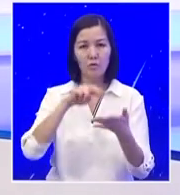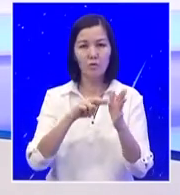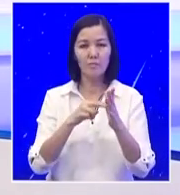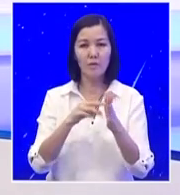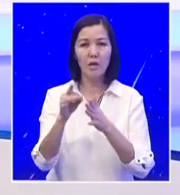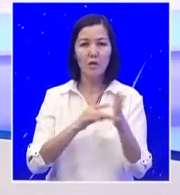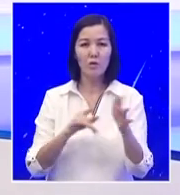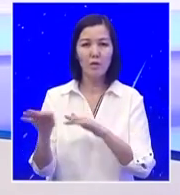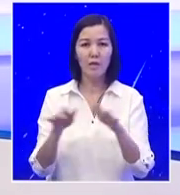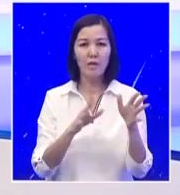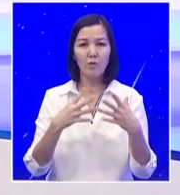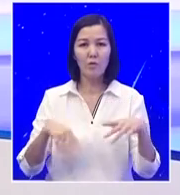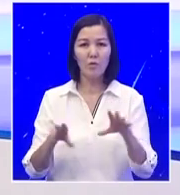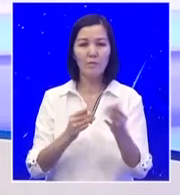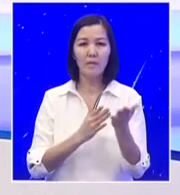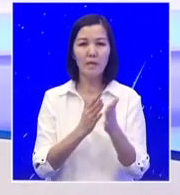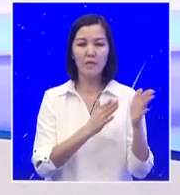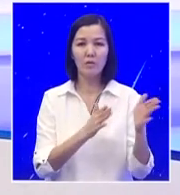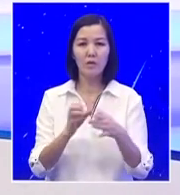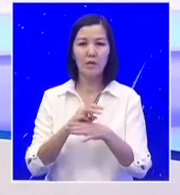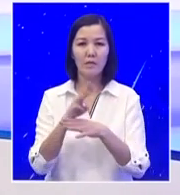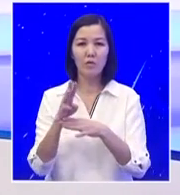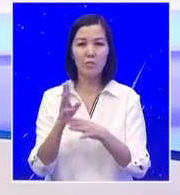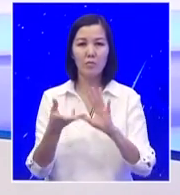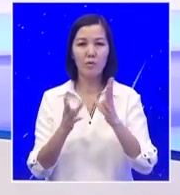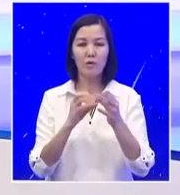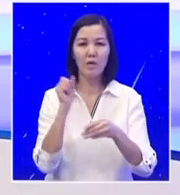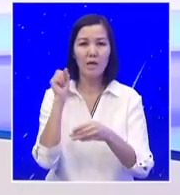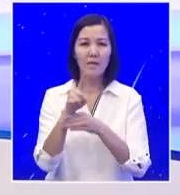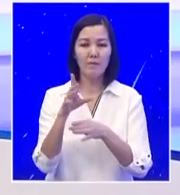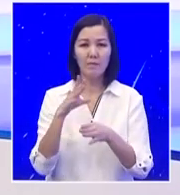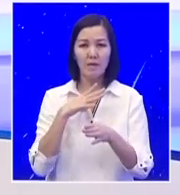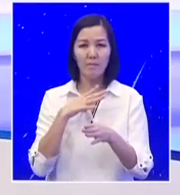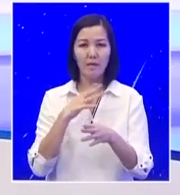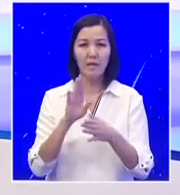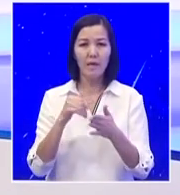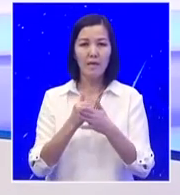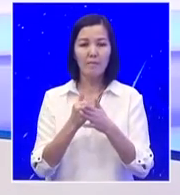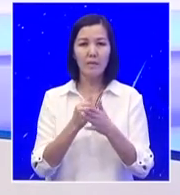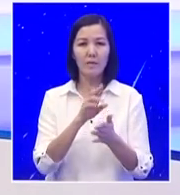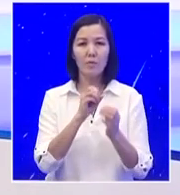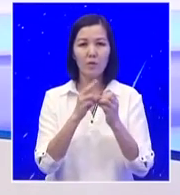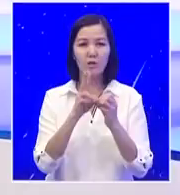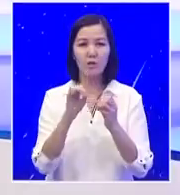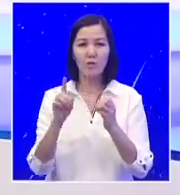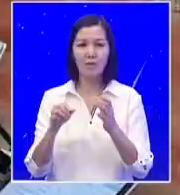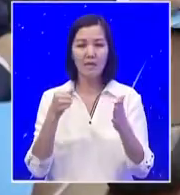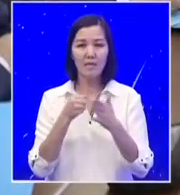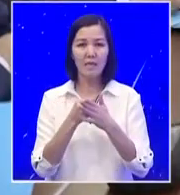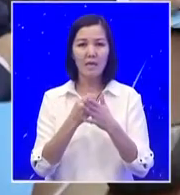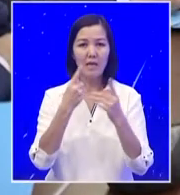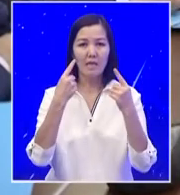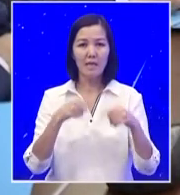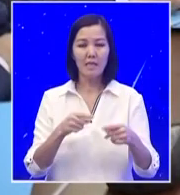шұғыл әрекет ету және қоғамдық саяси тұрақтылықты қамтамасыз ету бойынша бірқатар тапсырма берді. Ең бастысы 12 наурызға